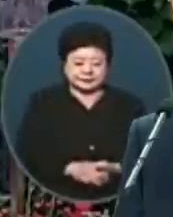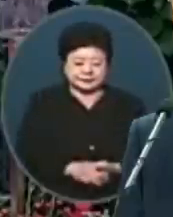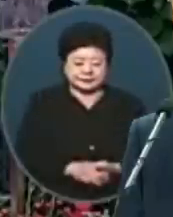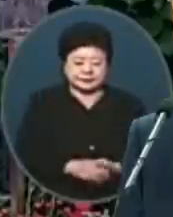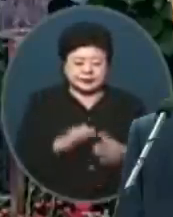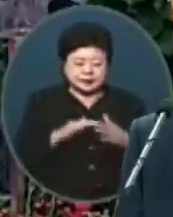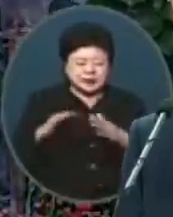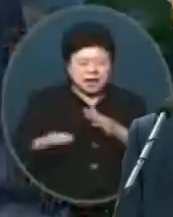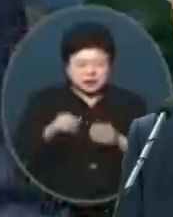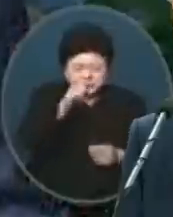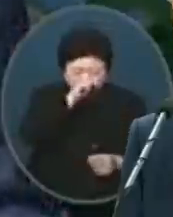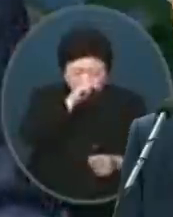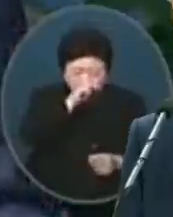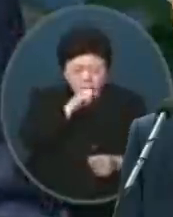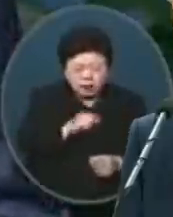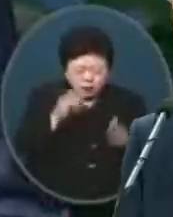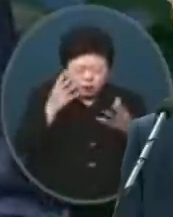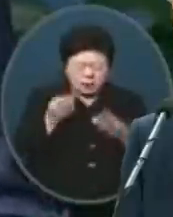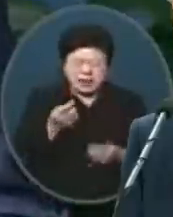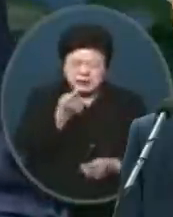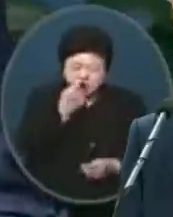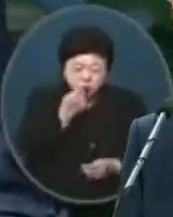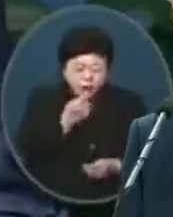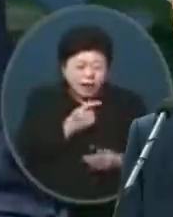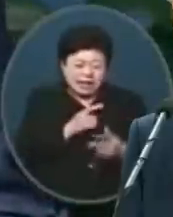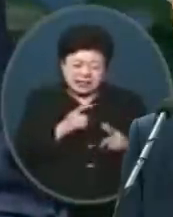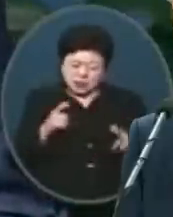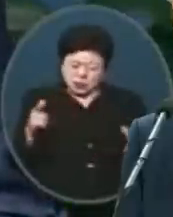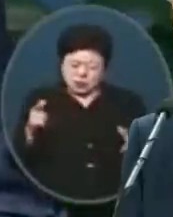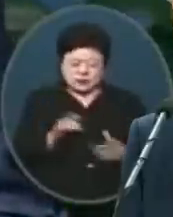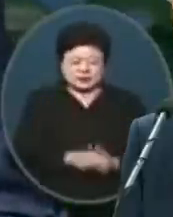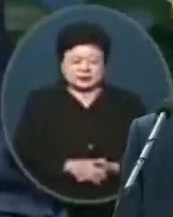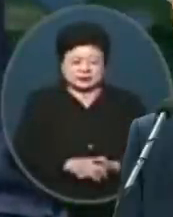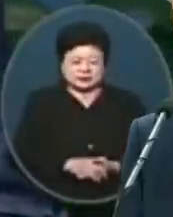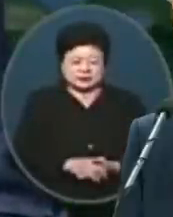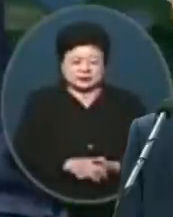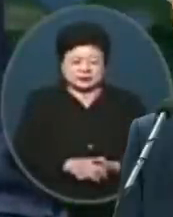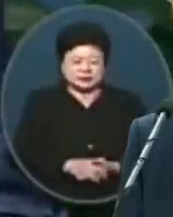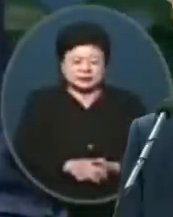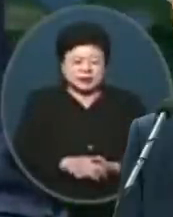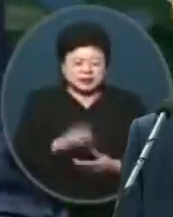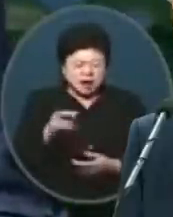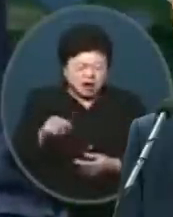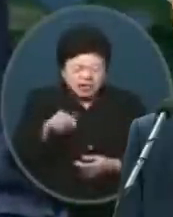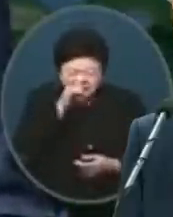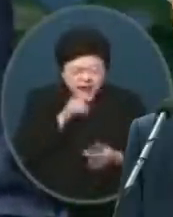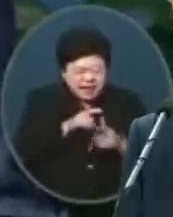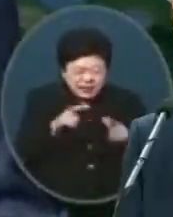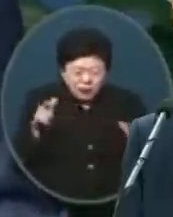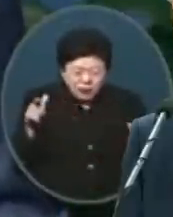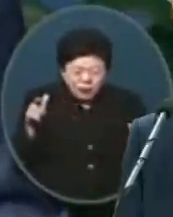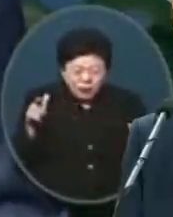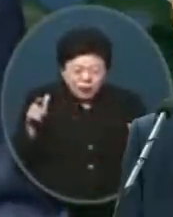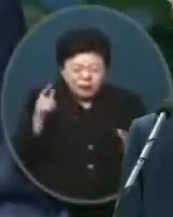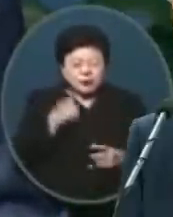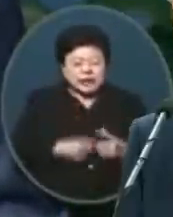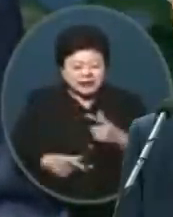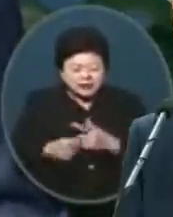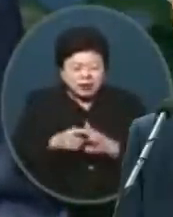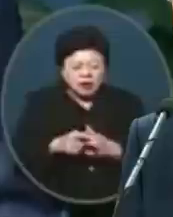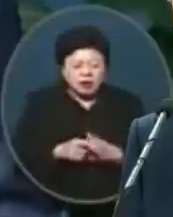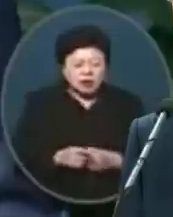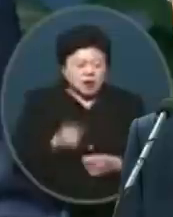집안이 좋은 사람, 공부를 많이 한 사람, 덕이 있는 사람, 그보다